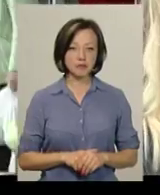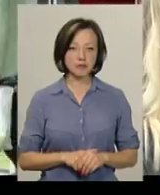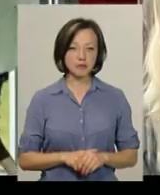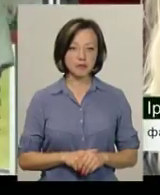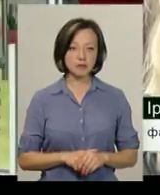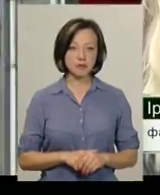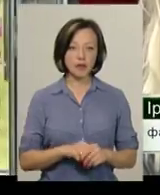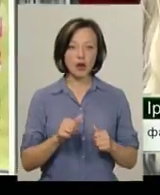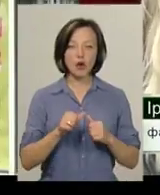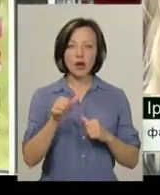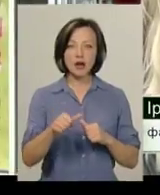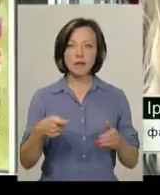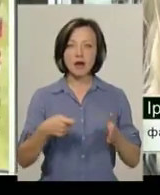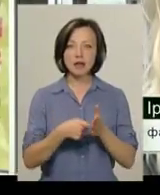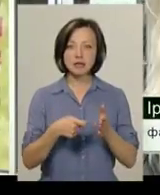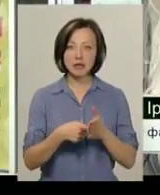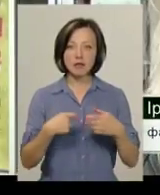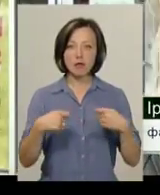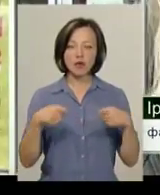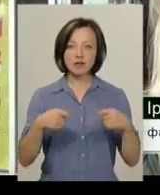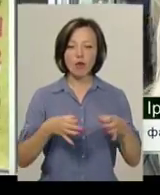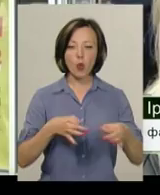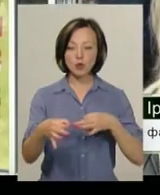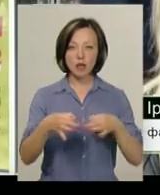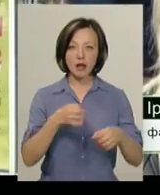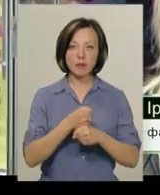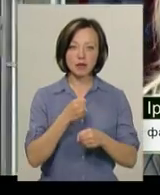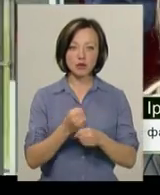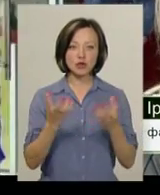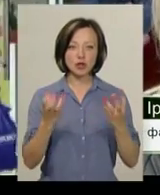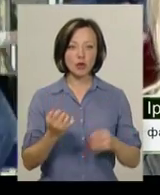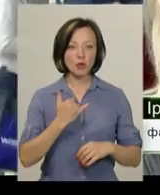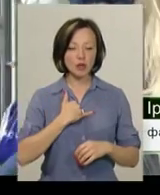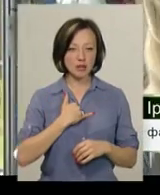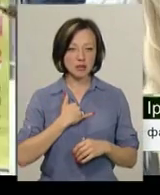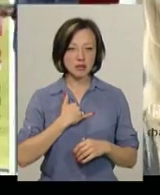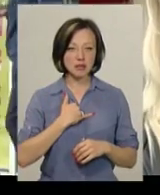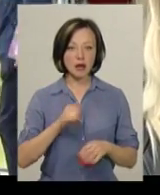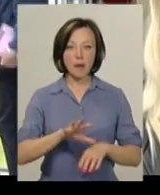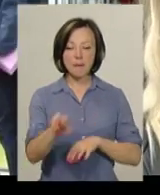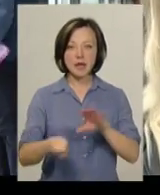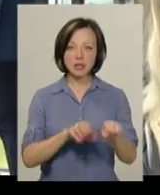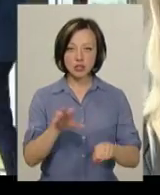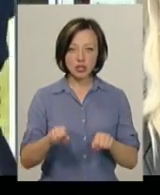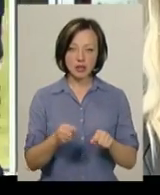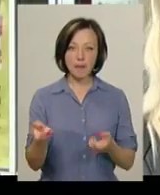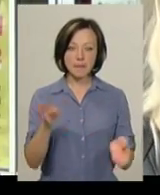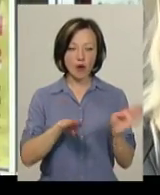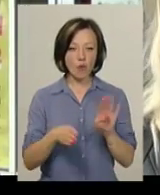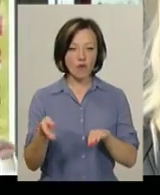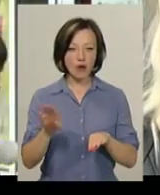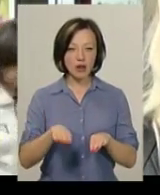Окрім касирів, продавців, консультантів, працюють ще у нас масажисти,